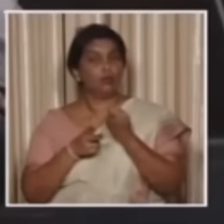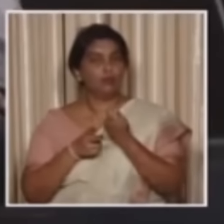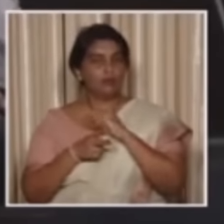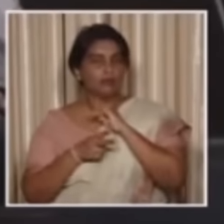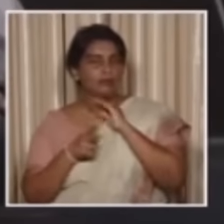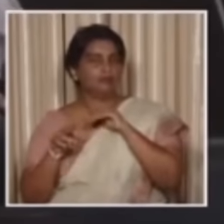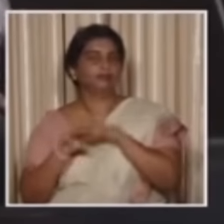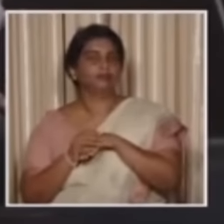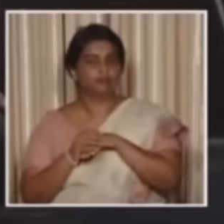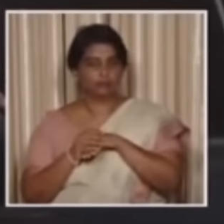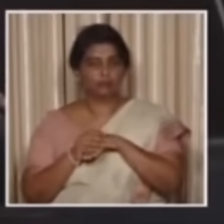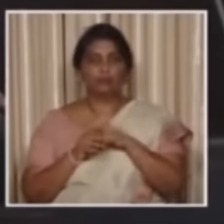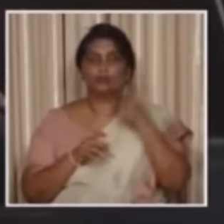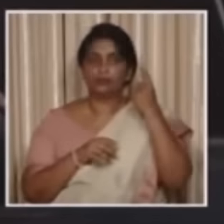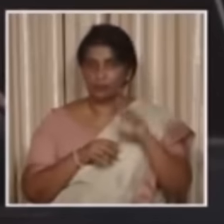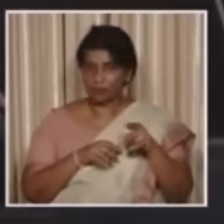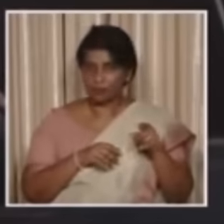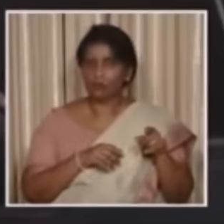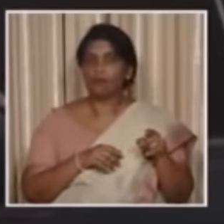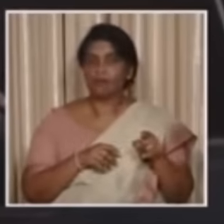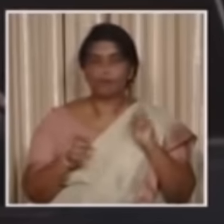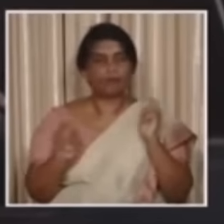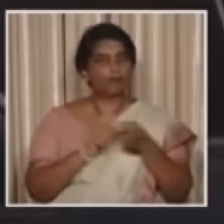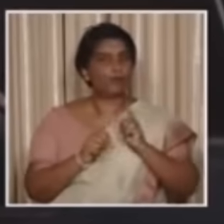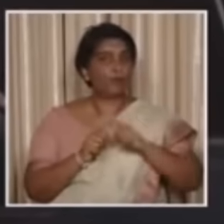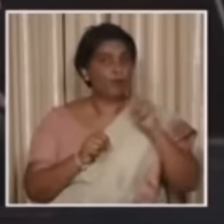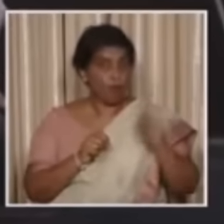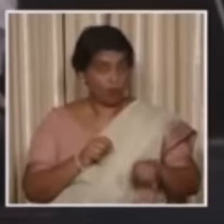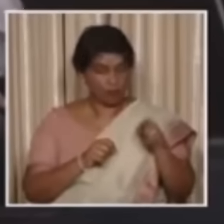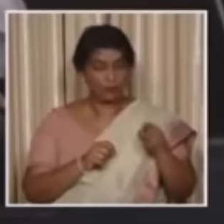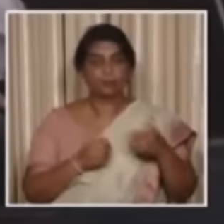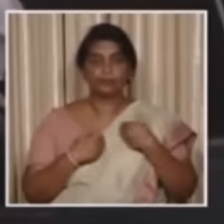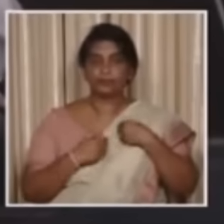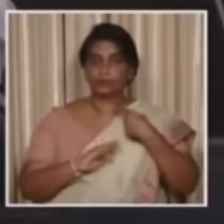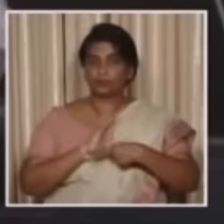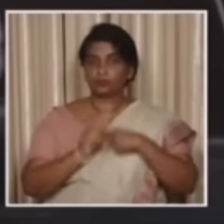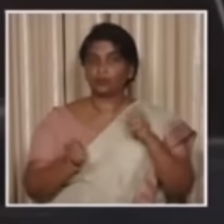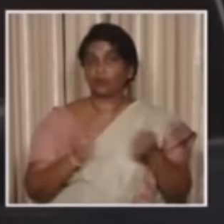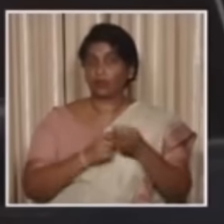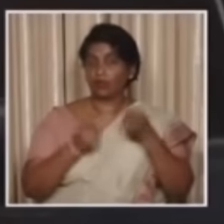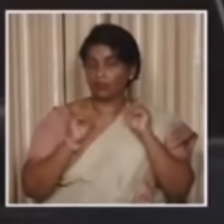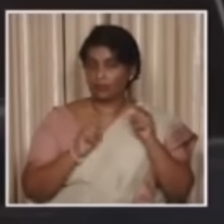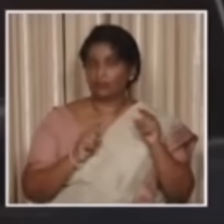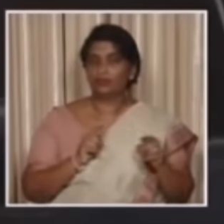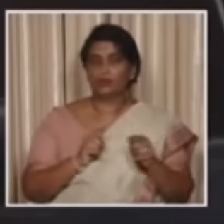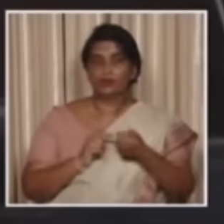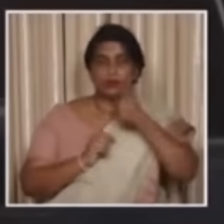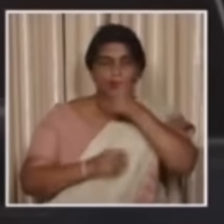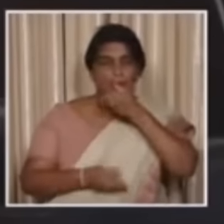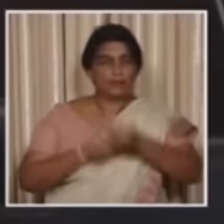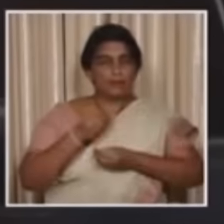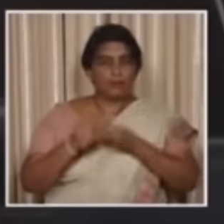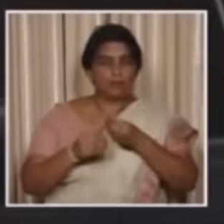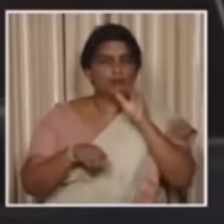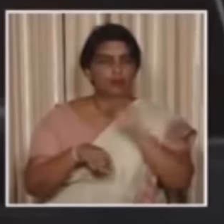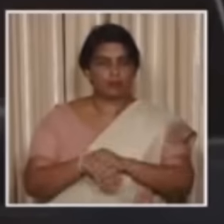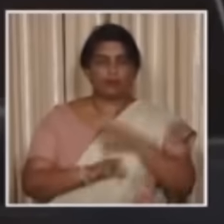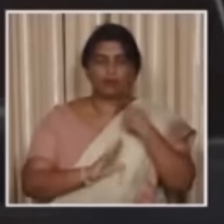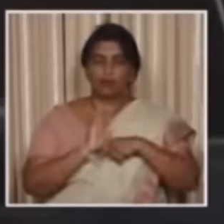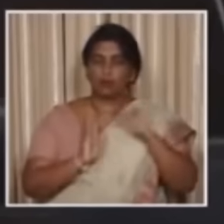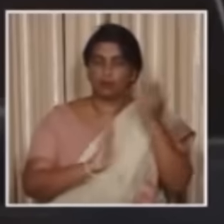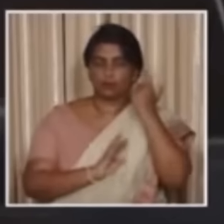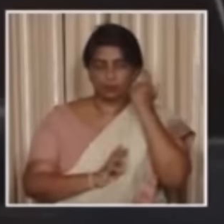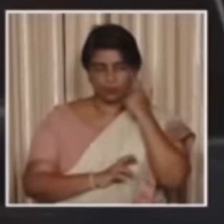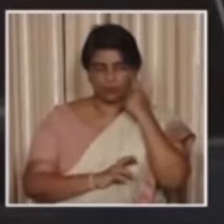अटवेला एनिसाम मे क्रिकेट बोर्ड हरह अपेरटे क्रिकेट क्रीडाव माफियावकट अहुवेच्च बव मेरटे